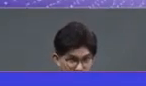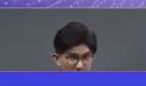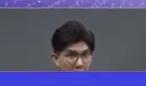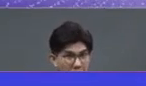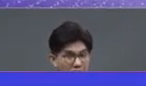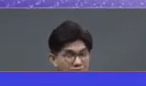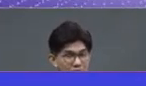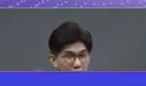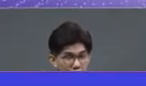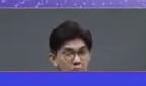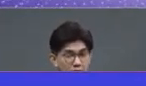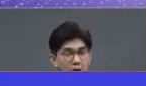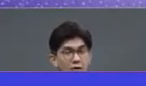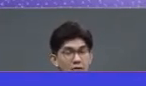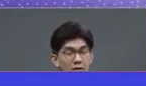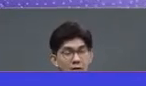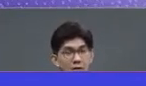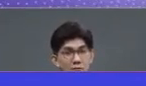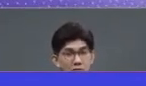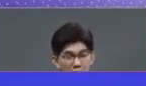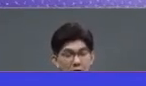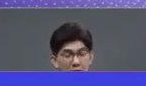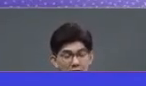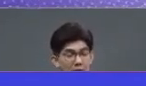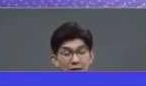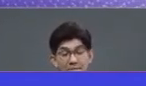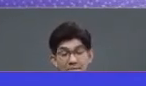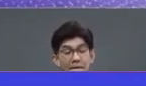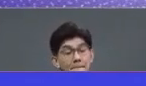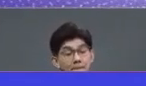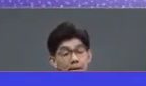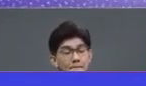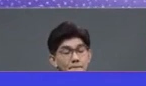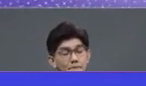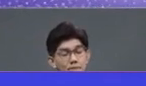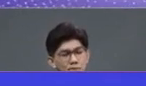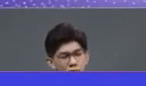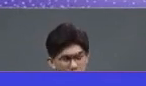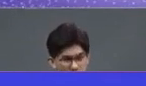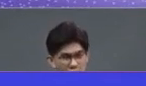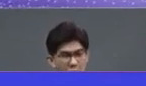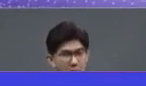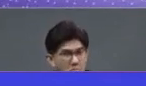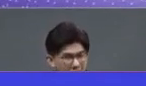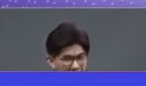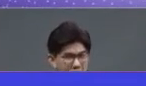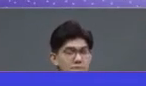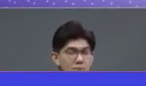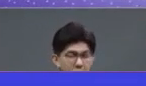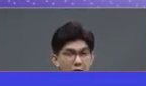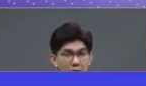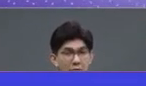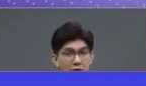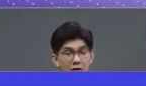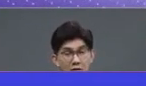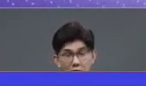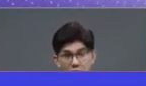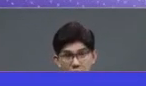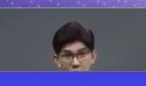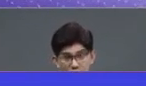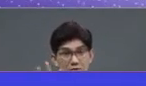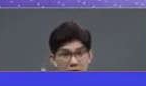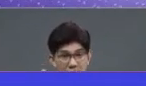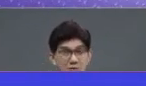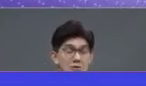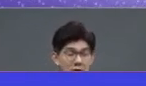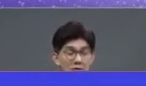ตามการทำงานของรัฐบาลด้วยนะครับพร้อมจะนำความคิดเห็นข้อเสนอแนะต่างๆนำมาปรับปรุงการทำงานนะ